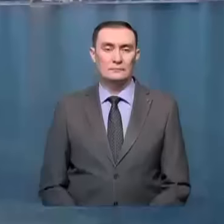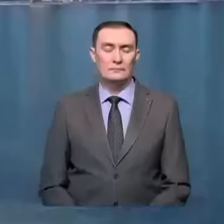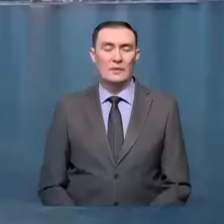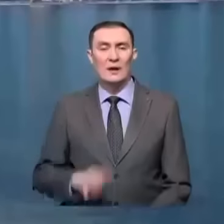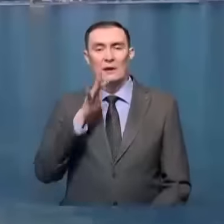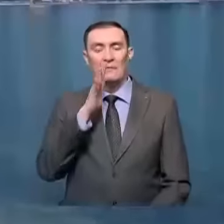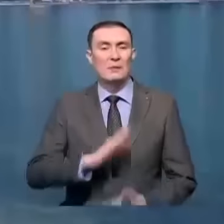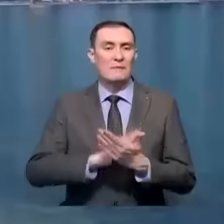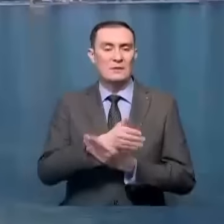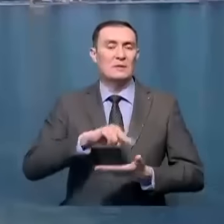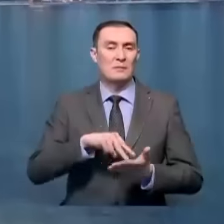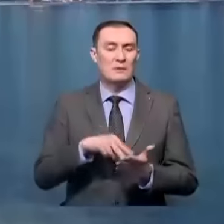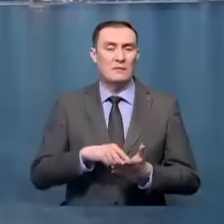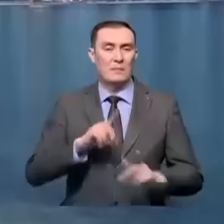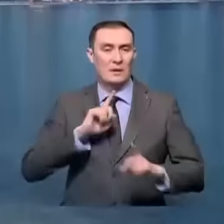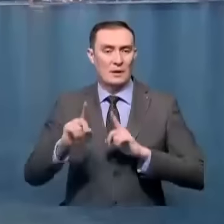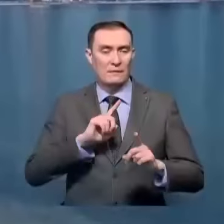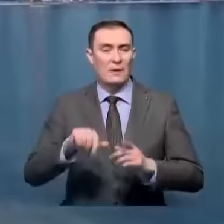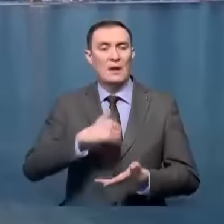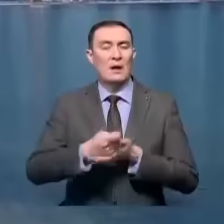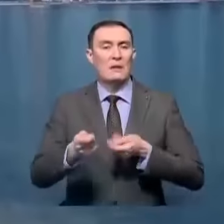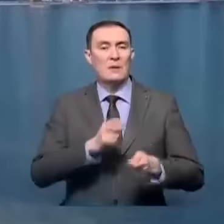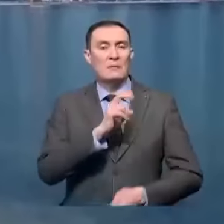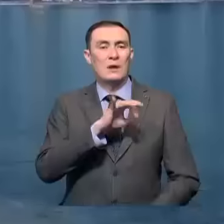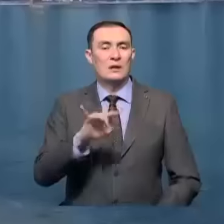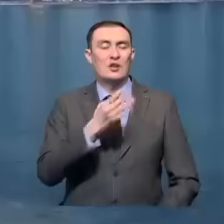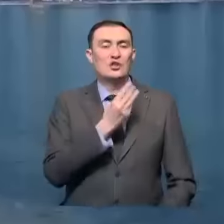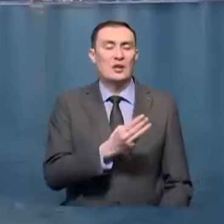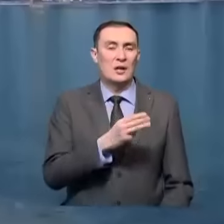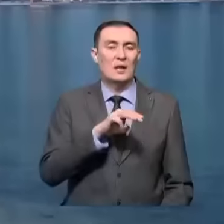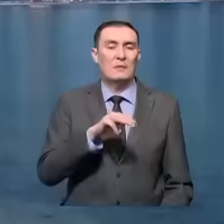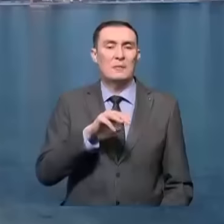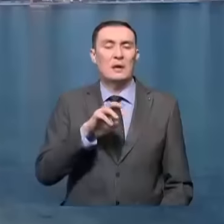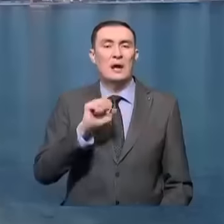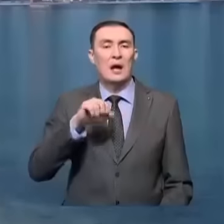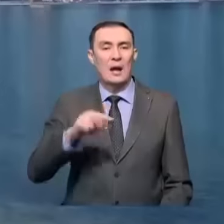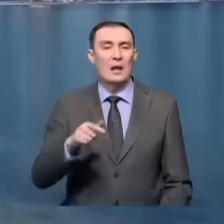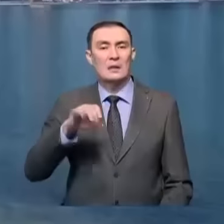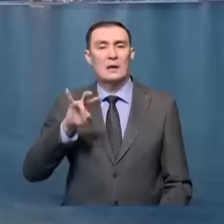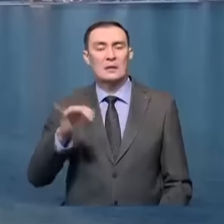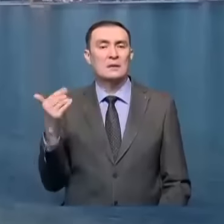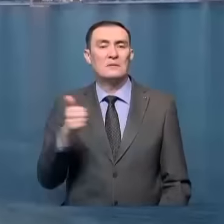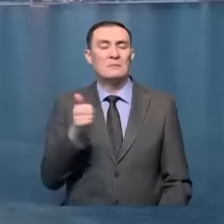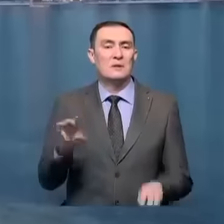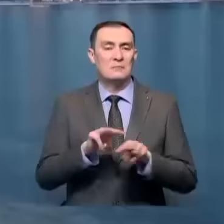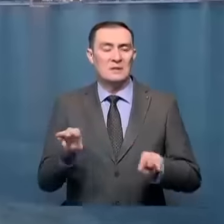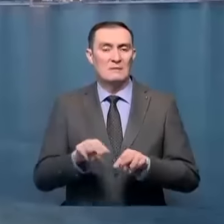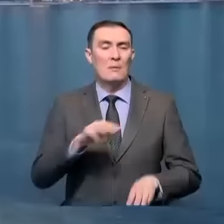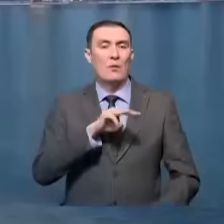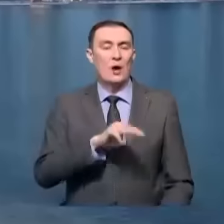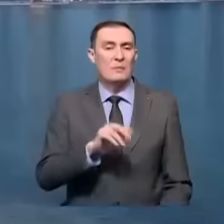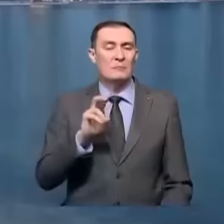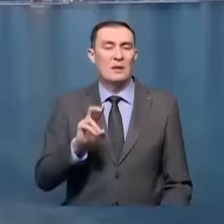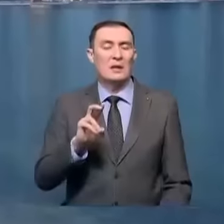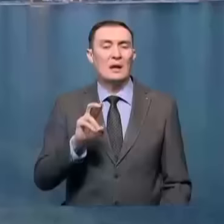Во время визита запланированы переговоры с эмиром Катара, шейхом Тамимом бен Хамадом Аль-Тани и премьер-министром Мухаммедом